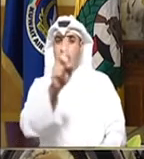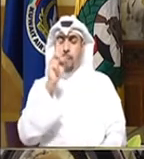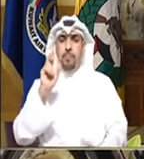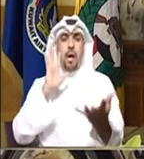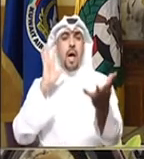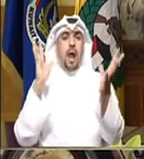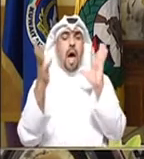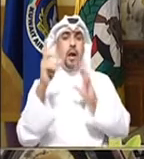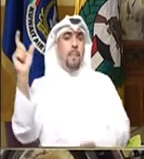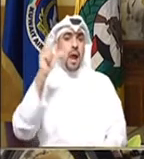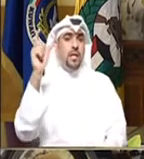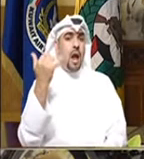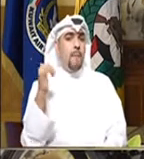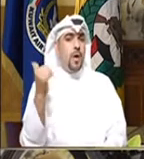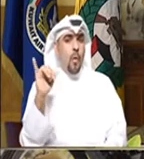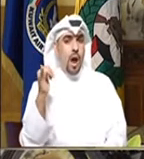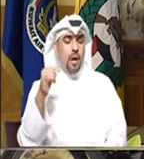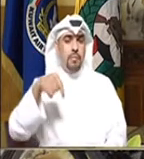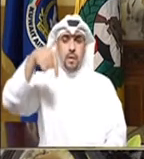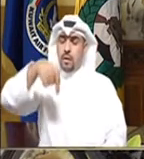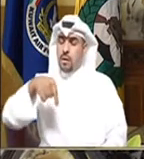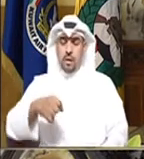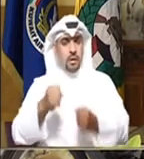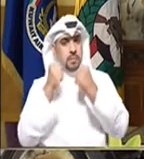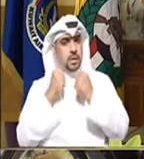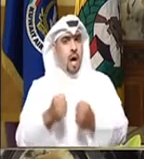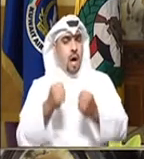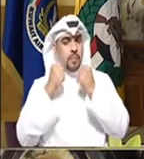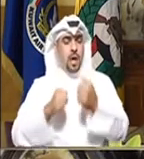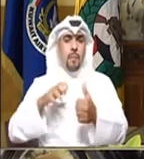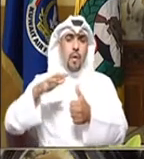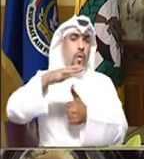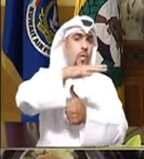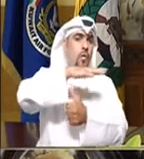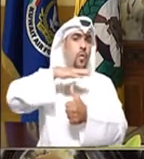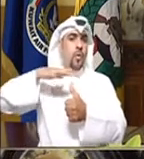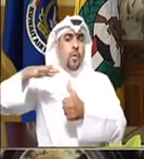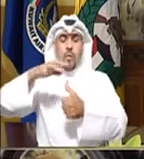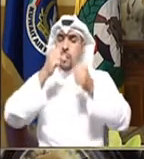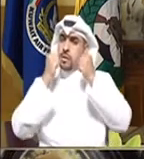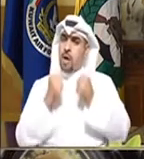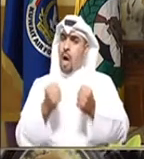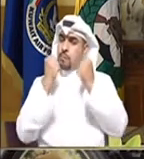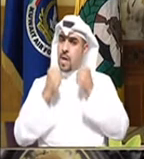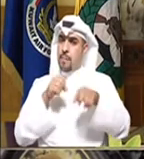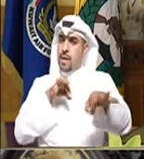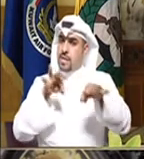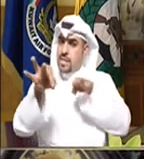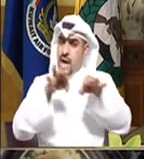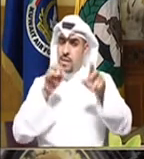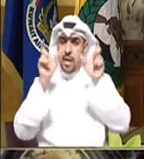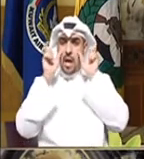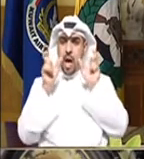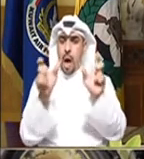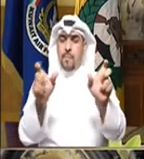واقعا مؤلما ويواجه ظروفا وتحديات سياسية وأمنية